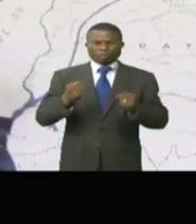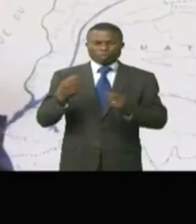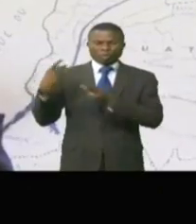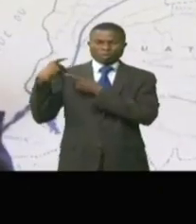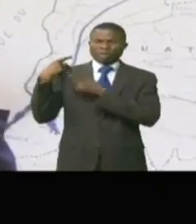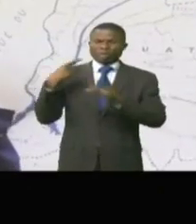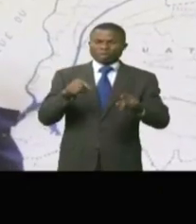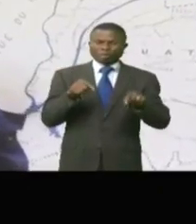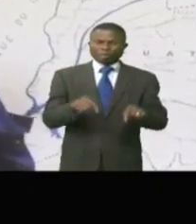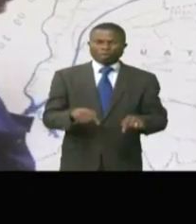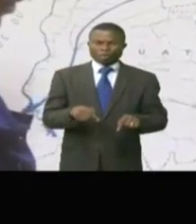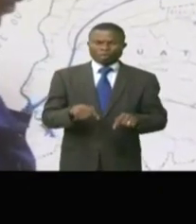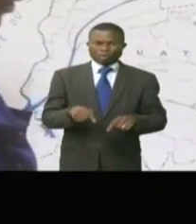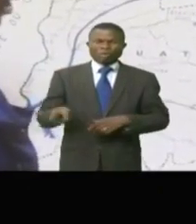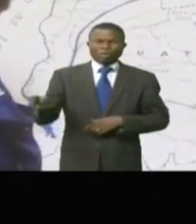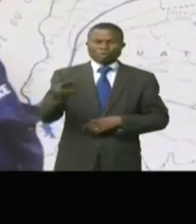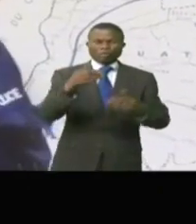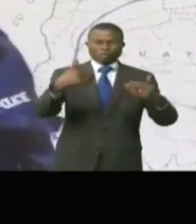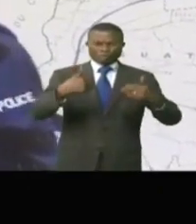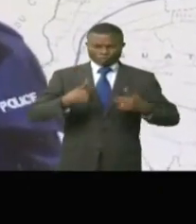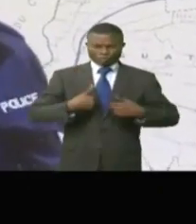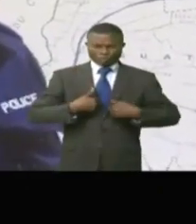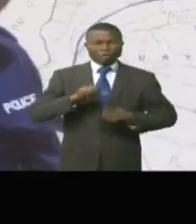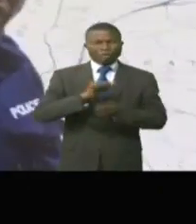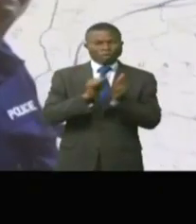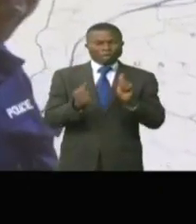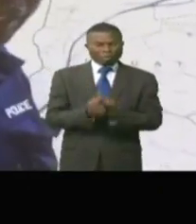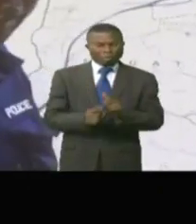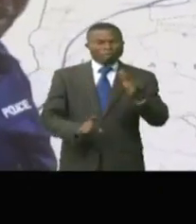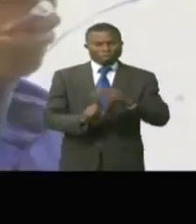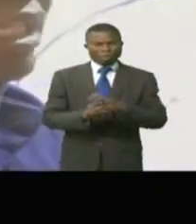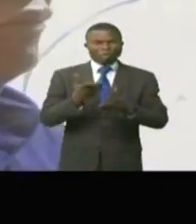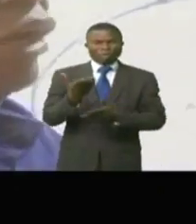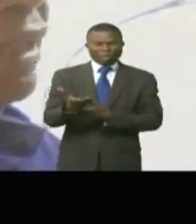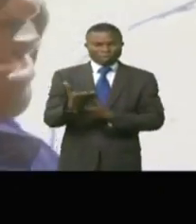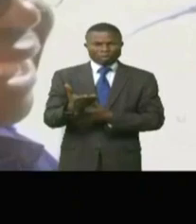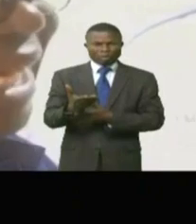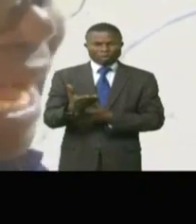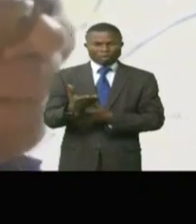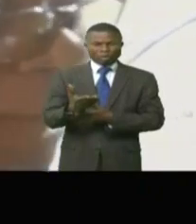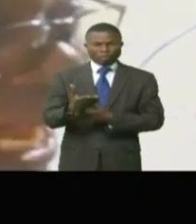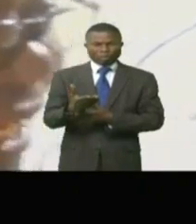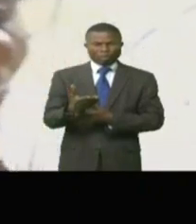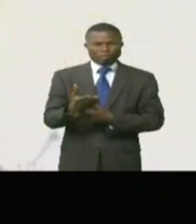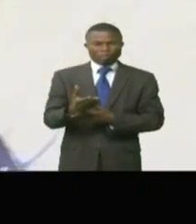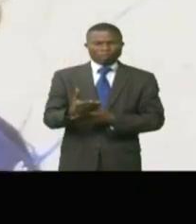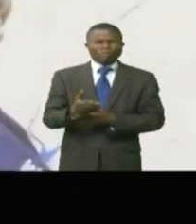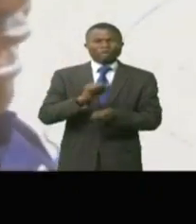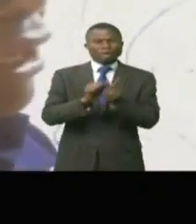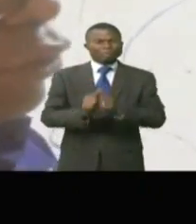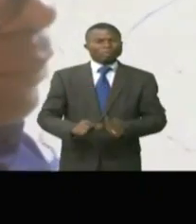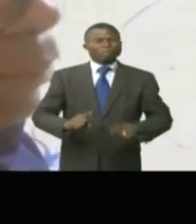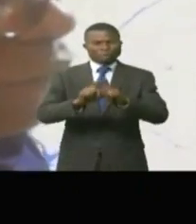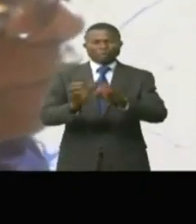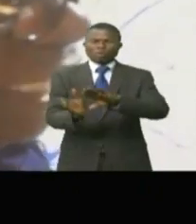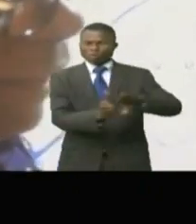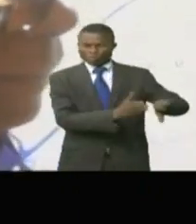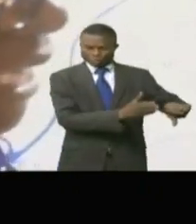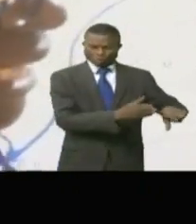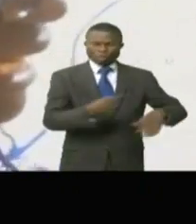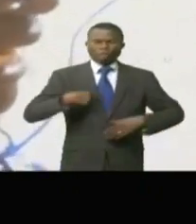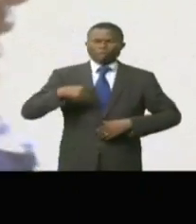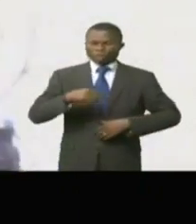Désormais, vous avez des doléances, vous avez des problèmes. Nous devons les mettre à part et nous ne pouvons